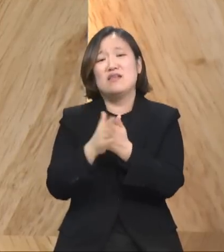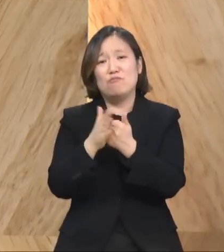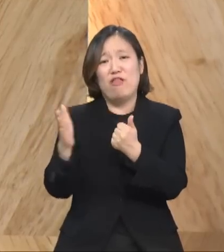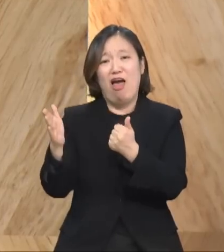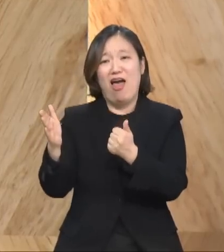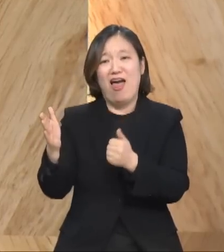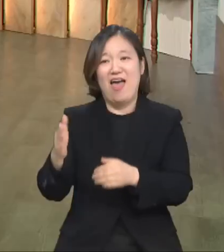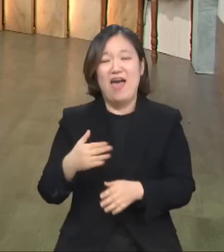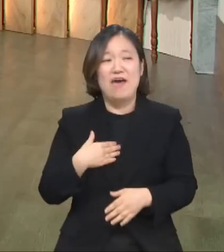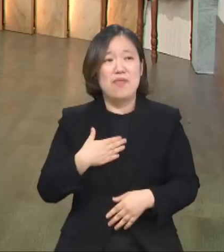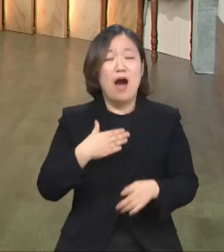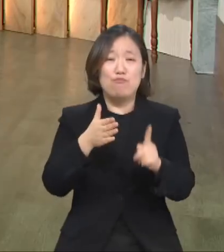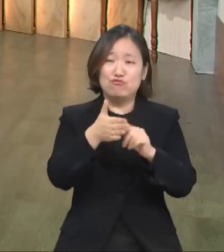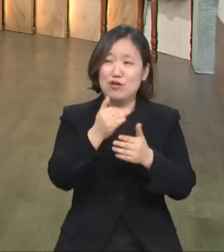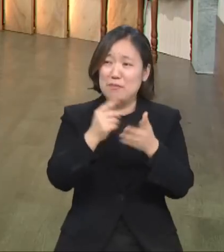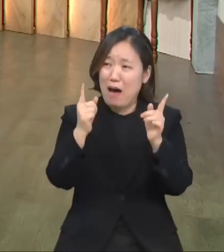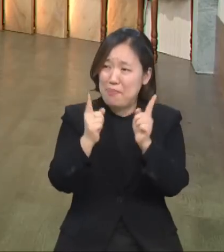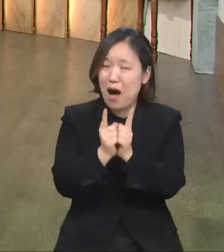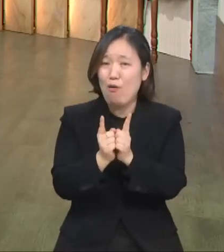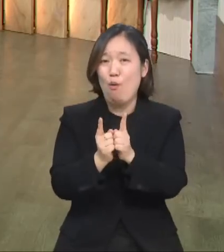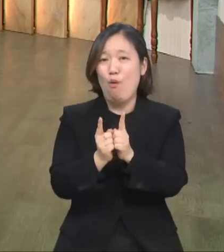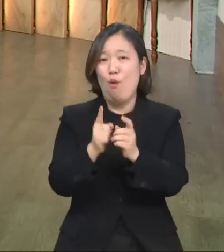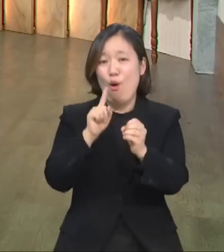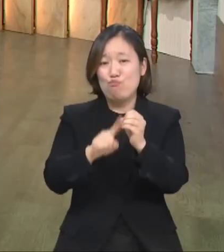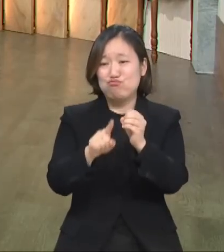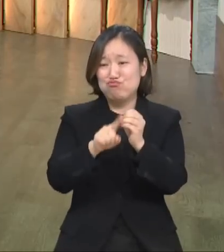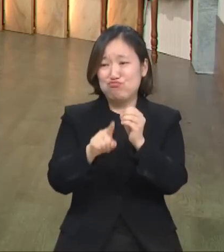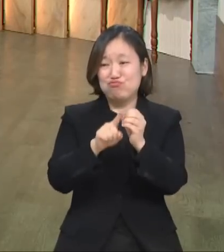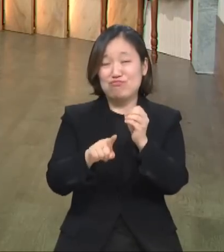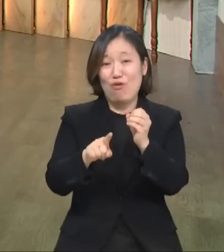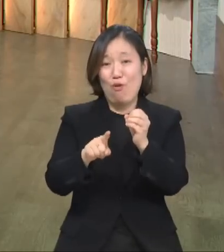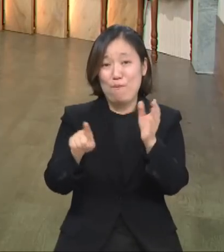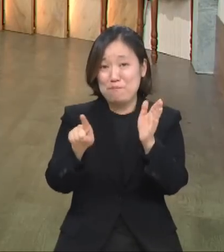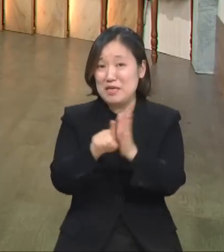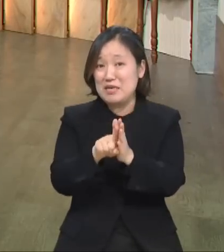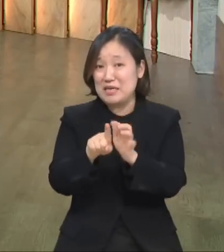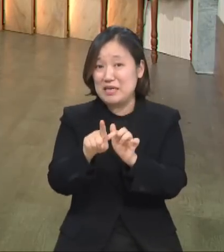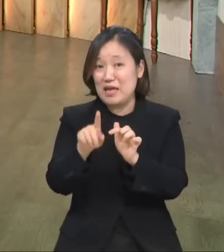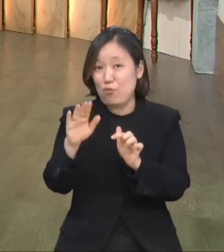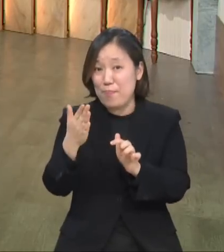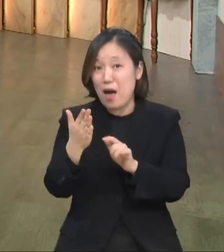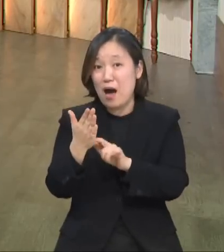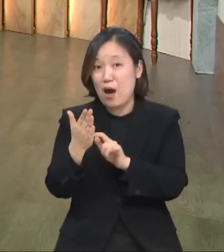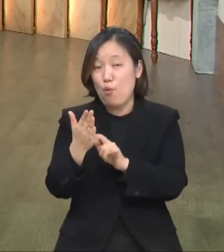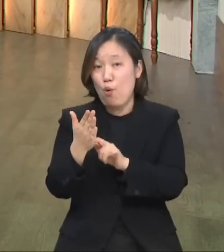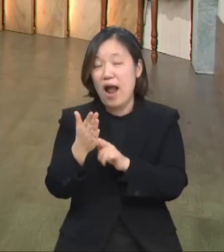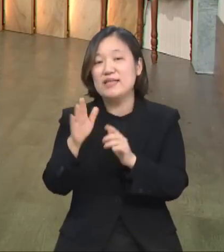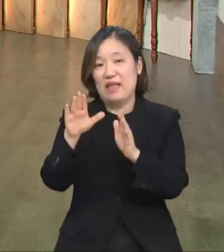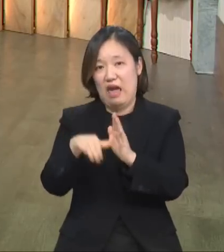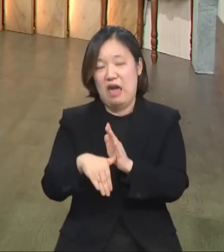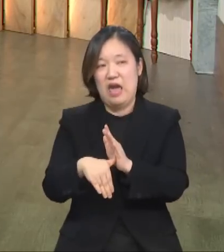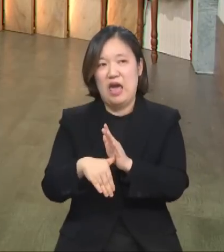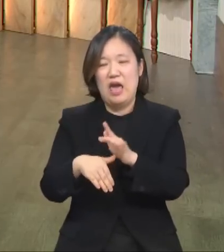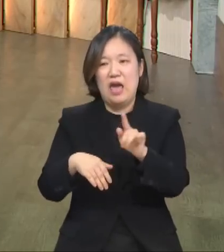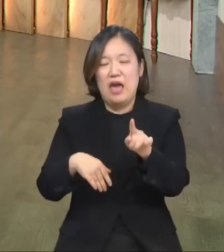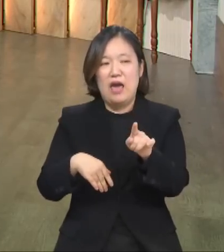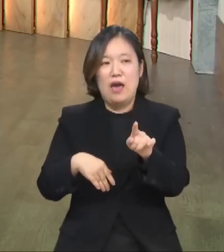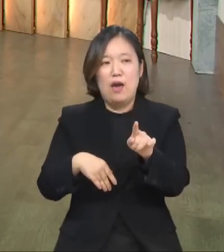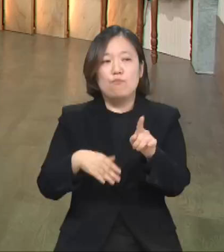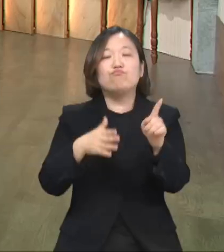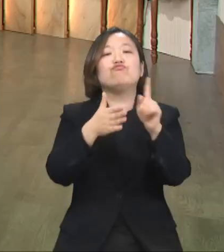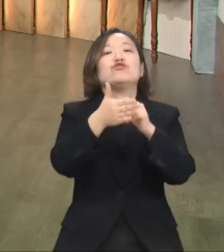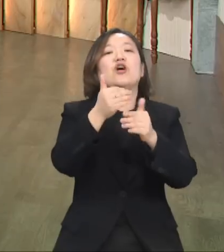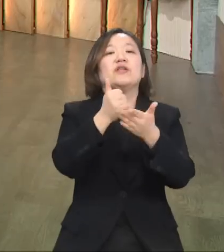만났다 하더라도 반드시 부처님 경전에 근거를 둬야 됩니다 부처님 말씀